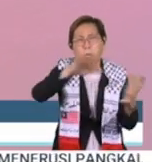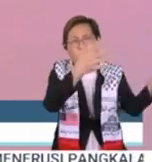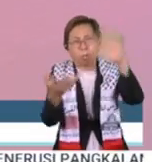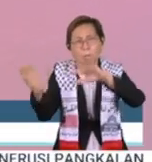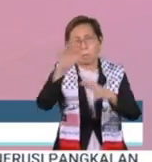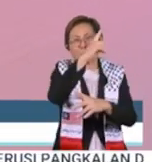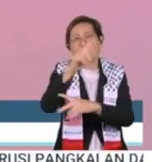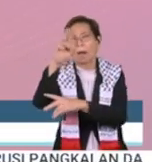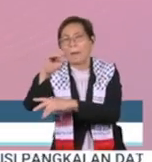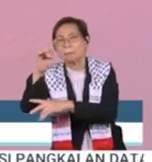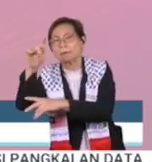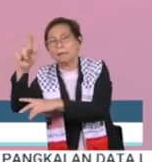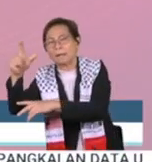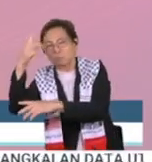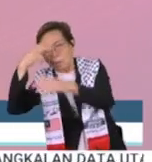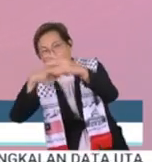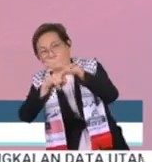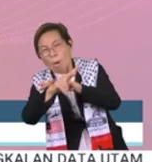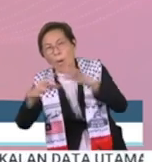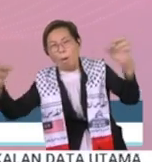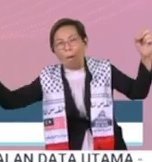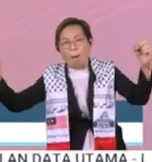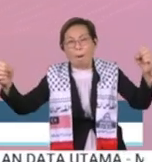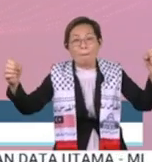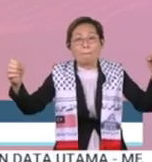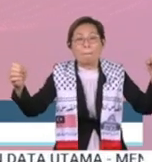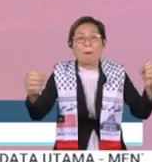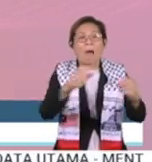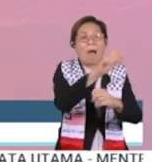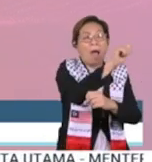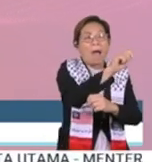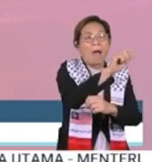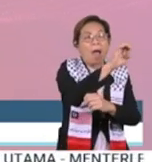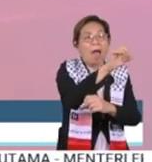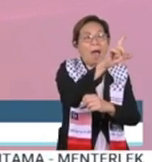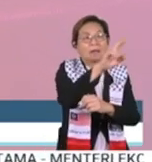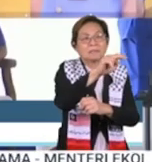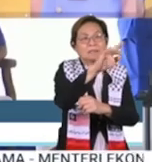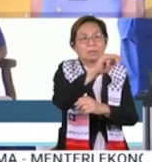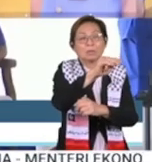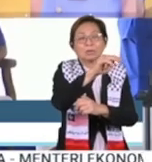ekoran monsun timur laut MTL diramal bertembung dengan fenomena El Nino.